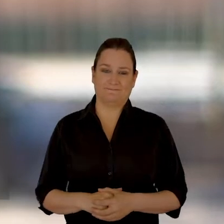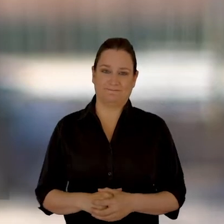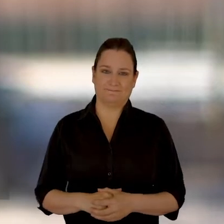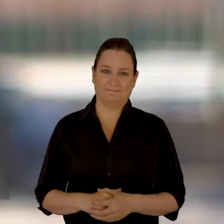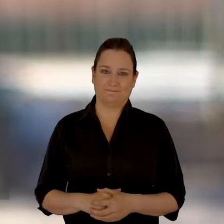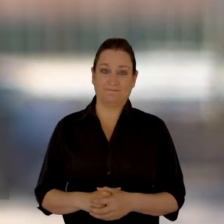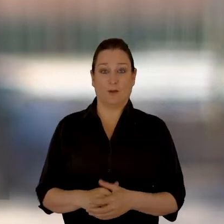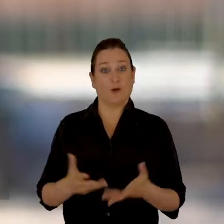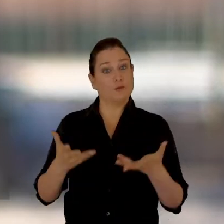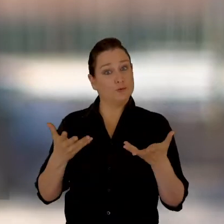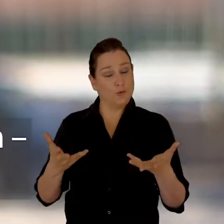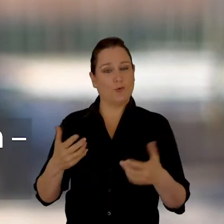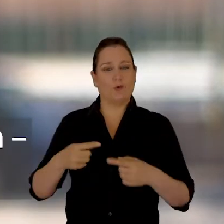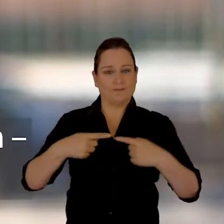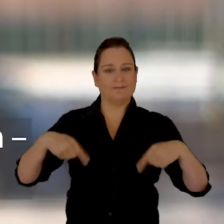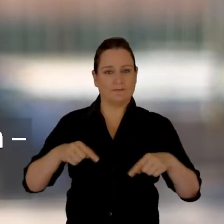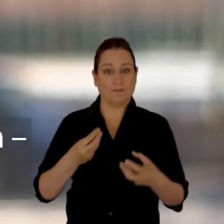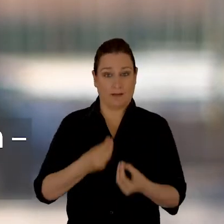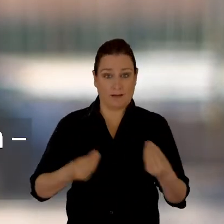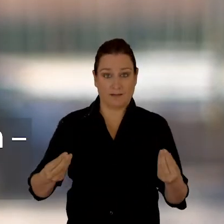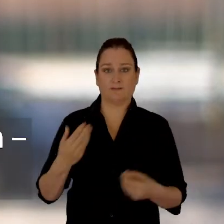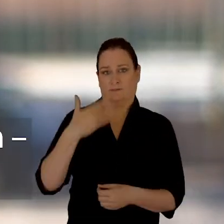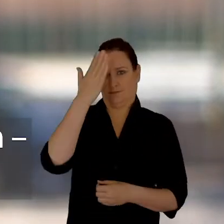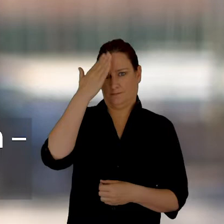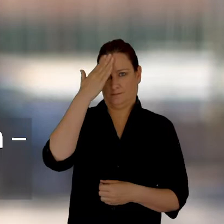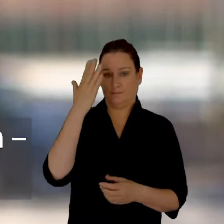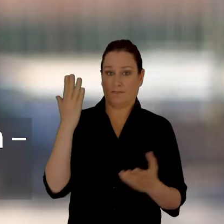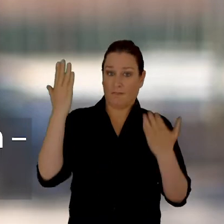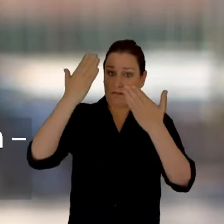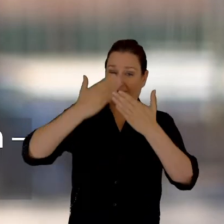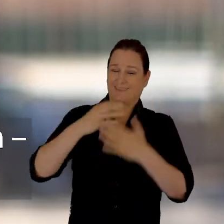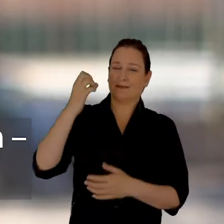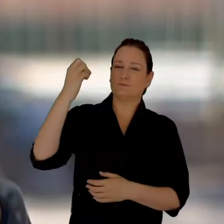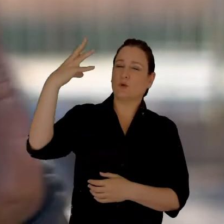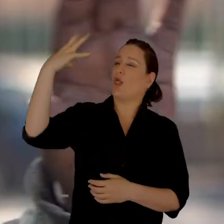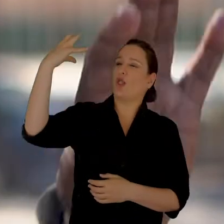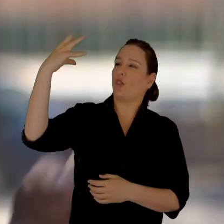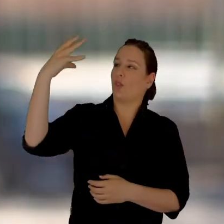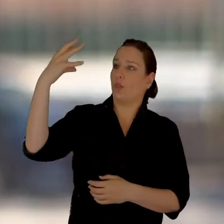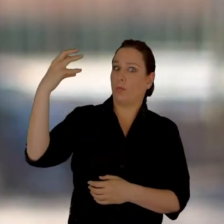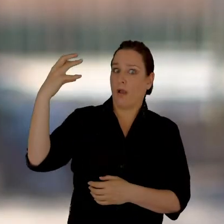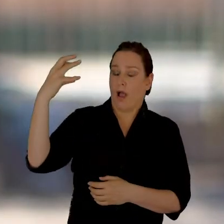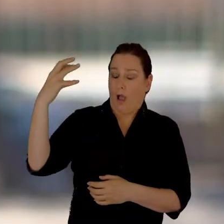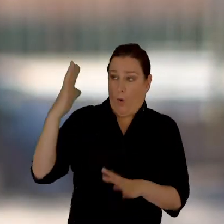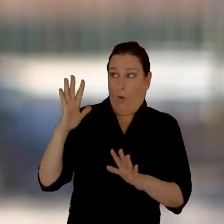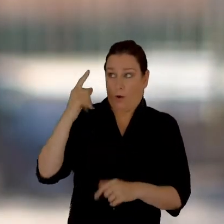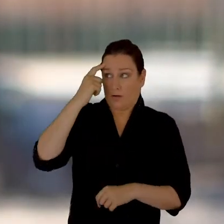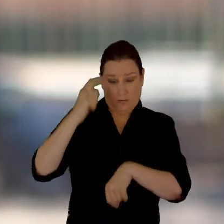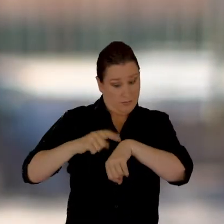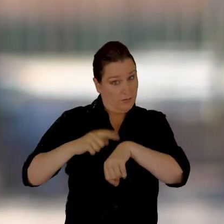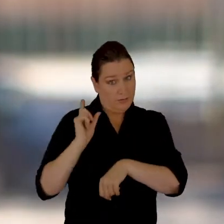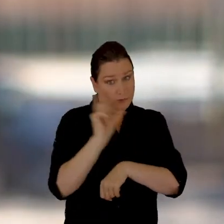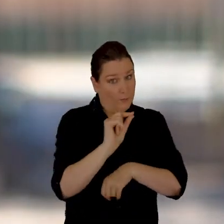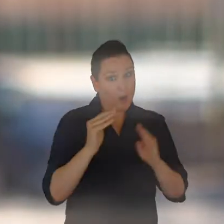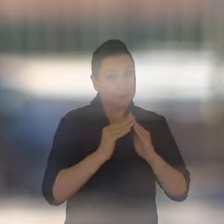Van die slagoffers van hom. En dit het gemaakt dat ons as kinders sekere tyd, as dit net by julle op donker raak geweet het, ons moet